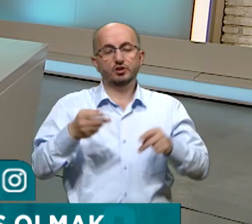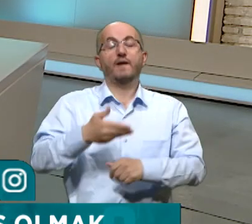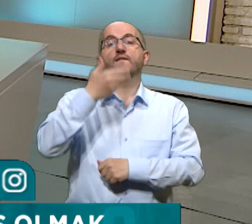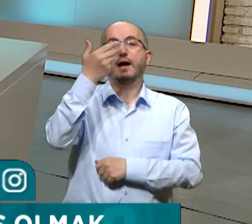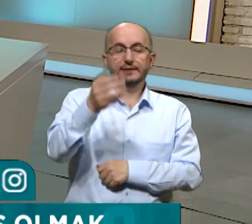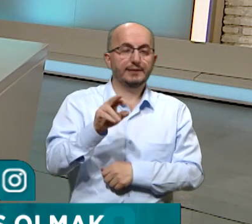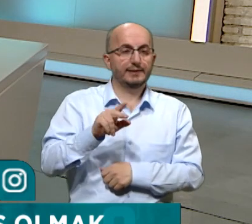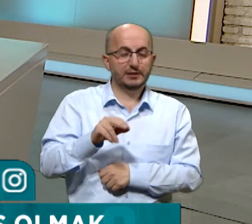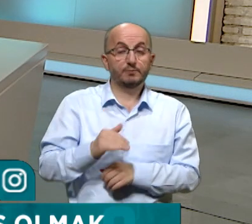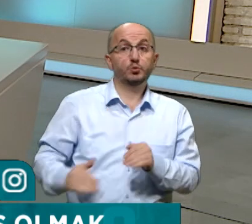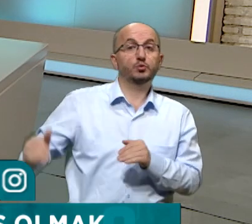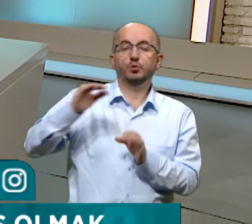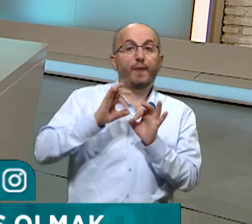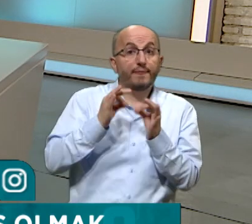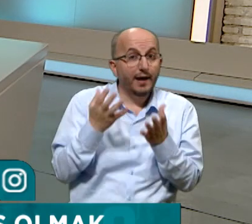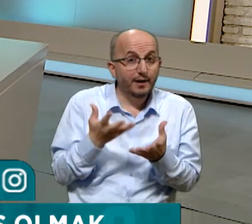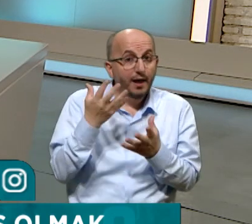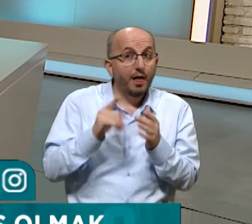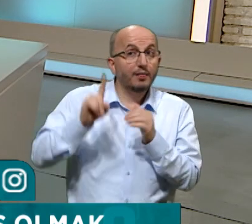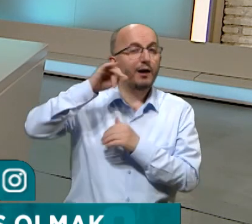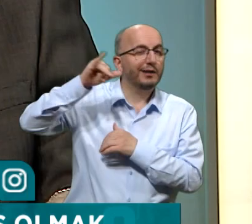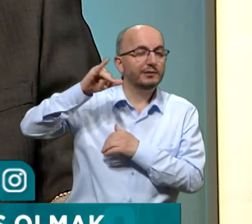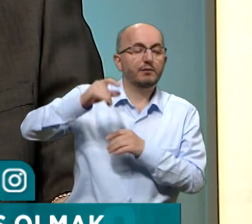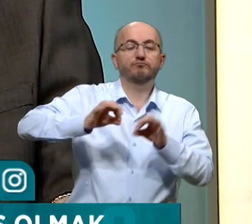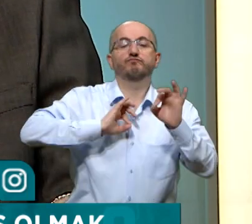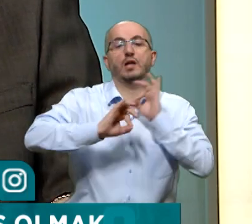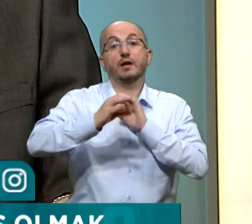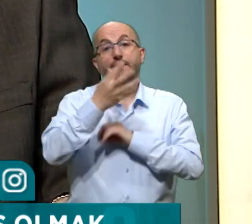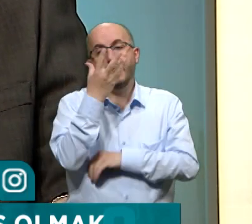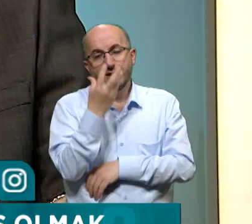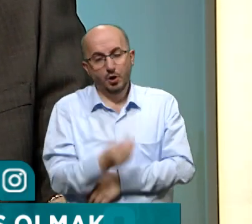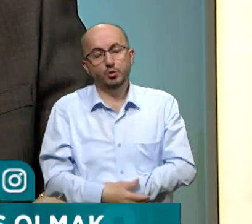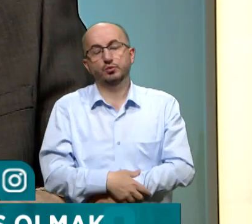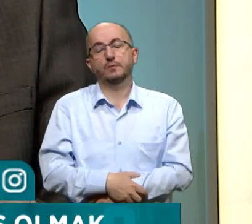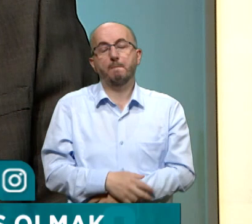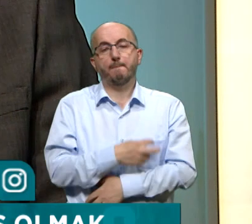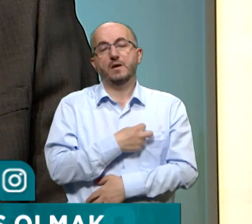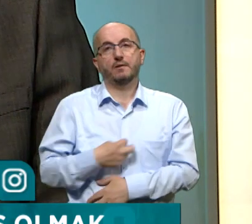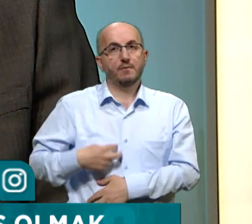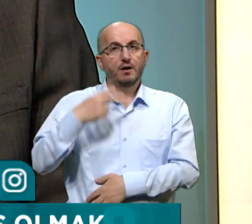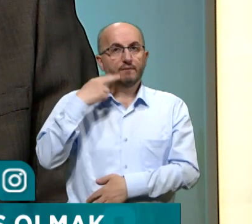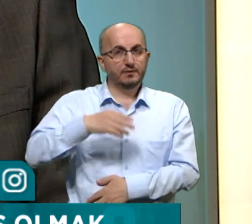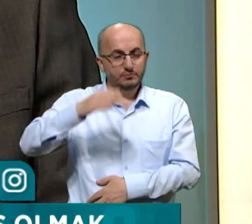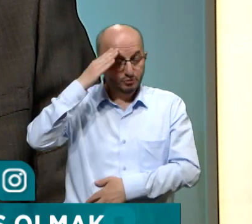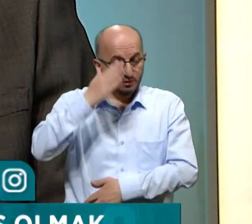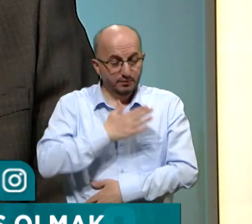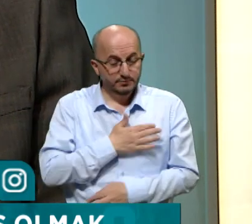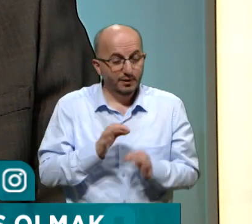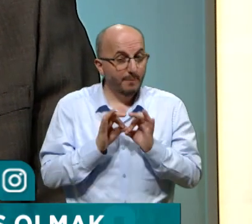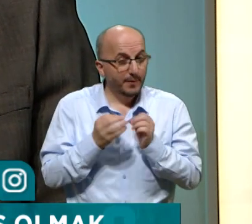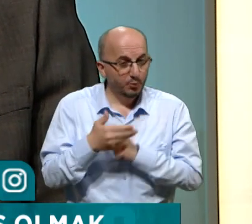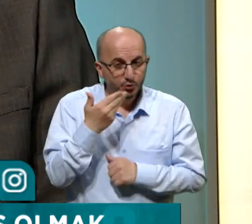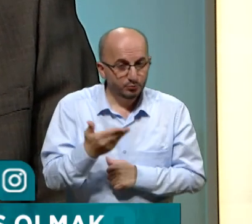ifade edildiği gibi üstünlük ne iledir Allah katında Takva iledir Peygamber aleyhissalâtu vesselâm efendimiz ne